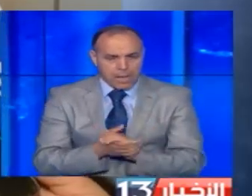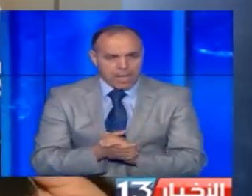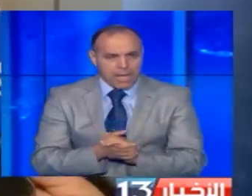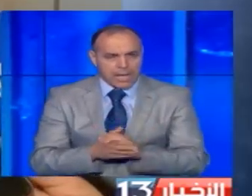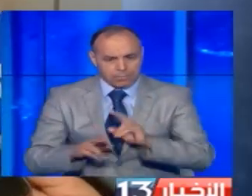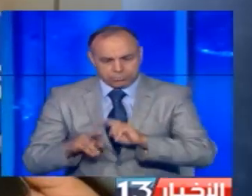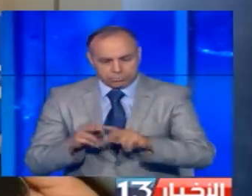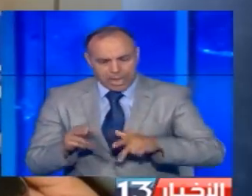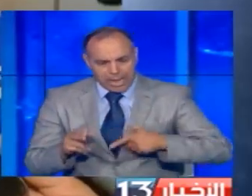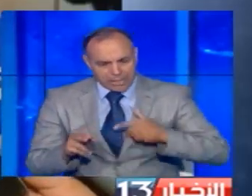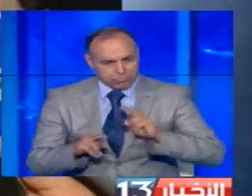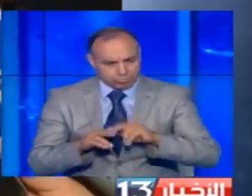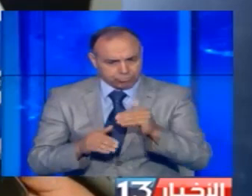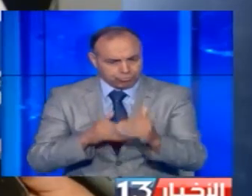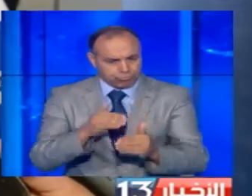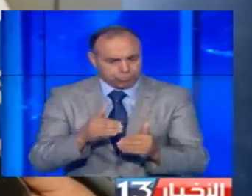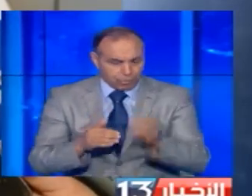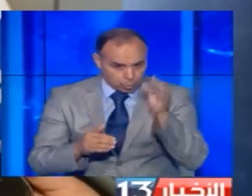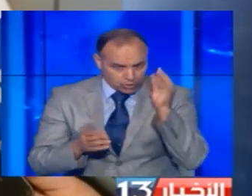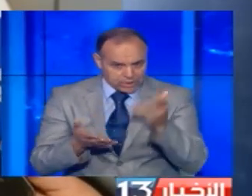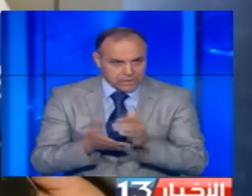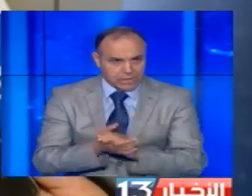لانه خاصه